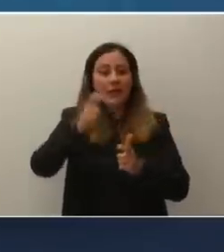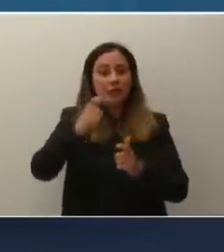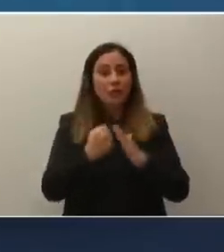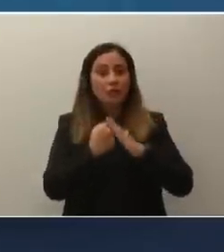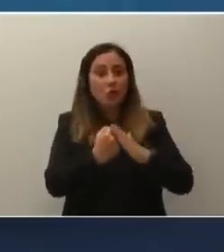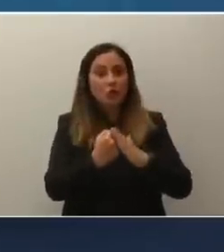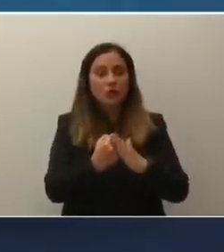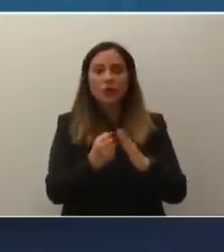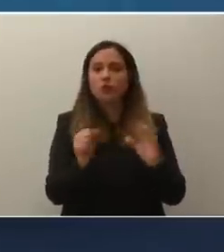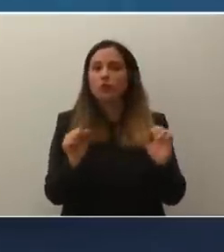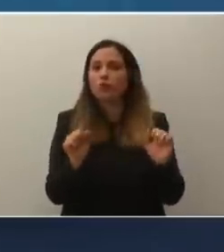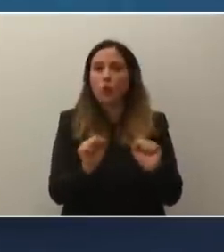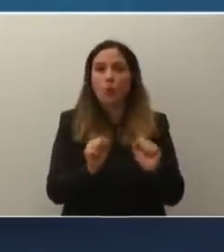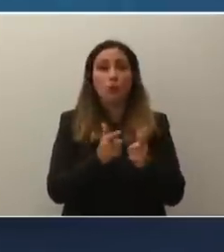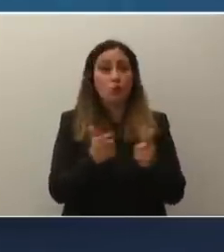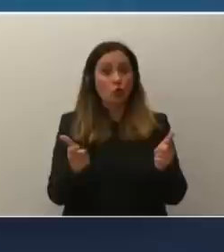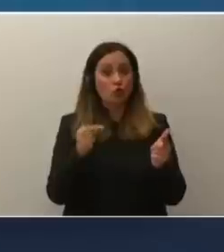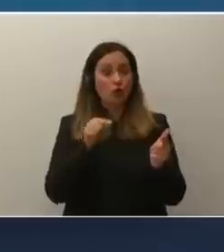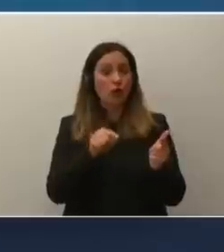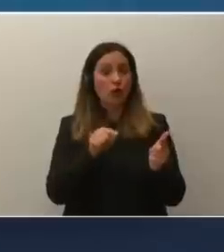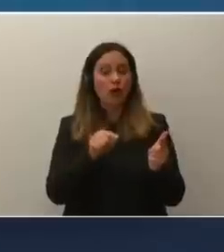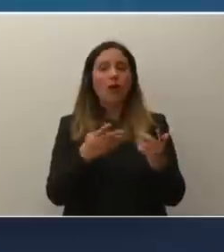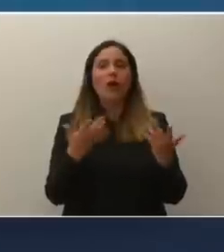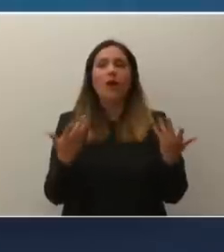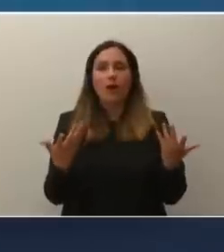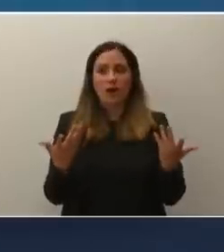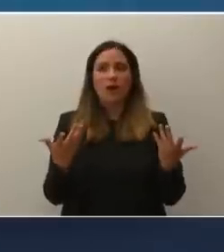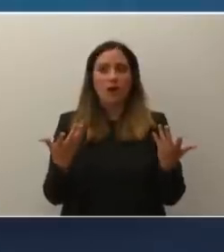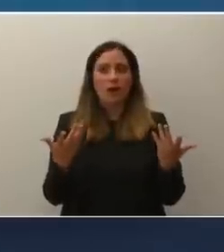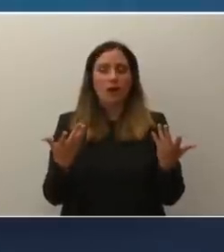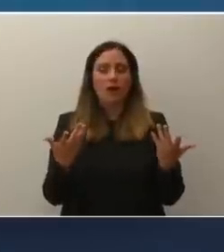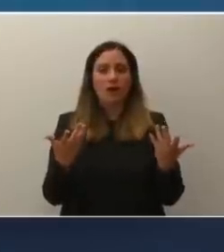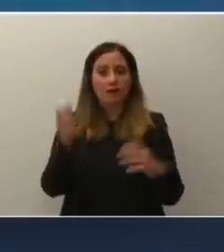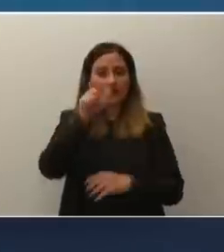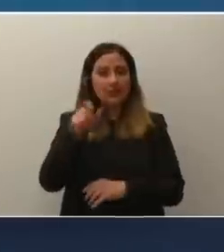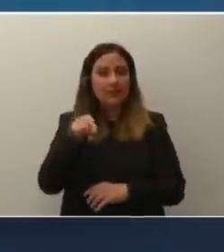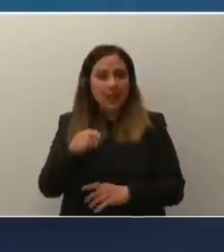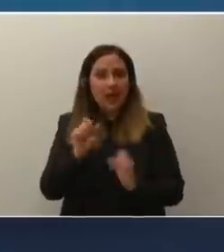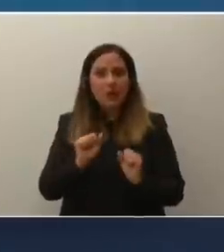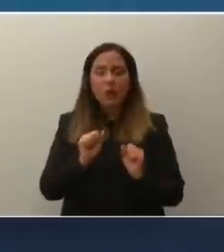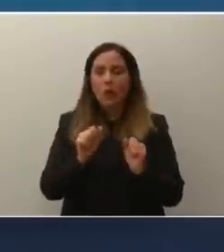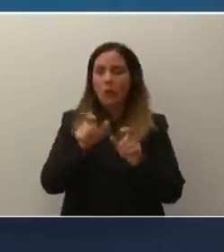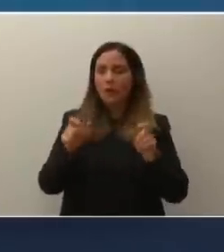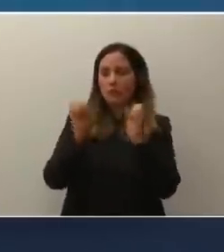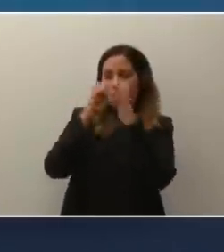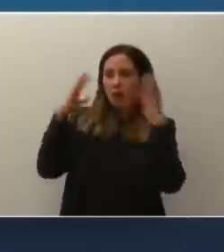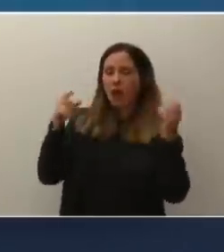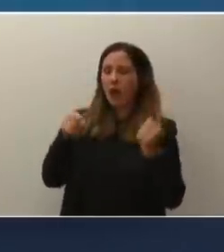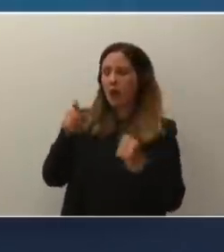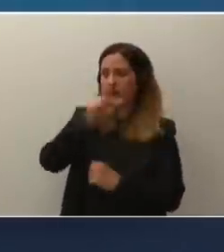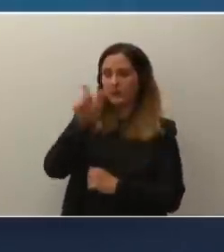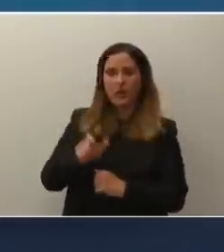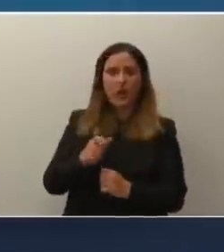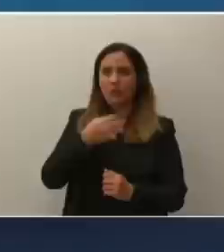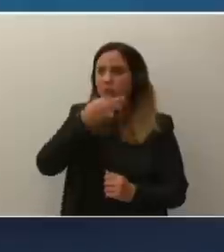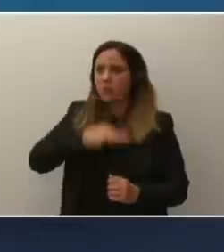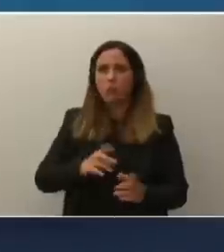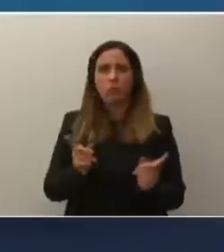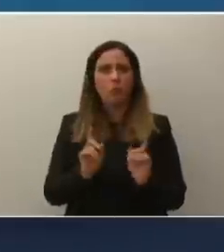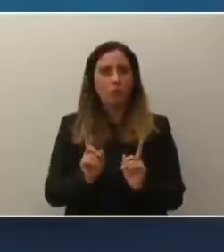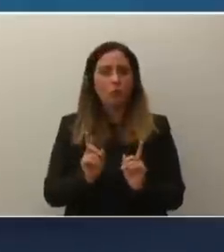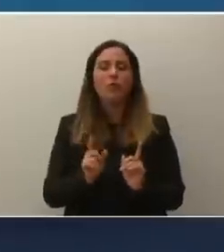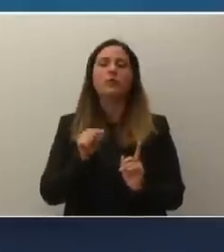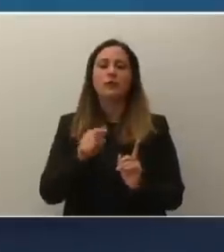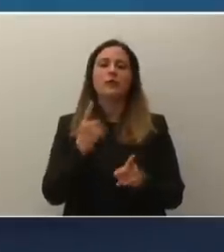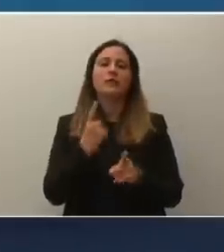allora si dice a un certo punto, questo Paese non ce la farà. Quindi deve essere una crescita sostenibile.